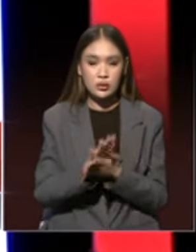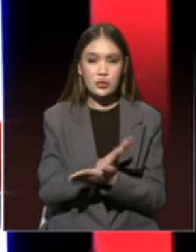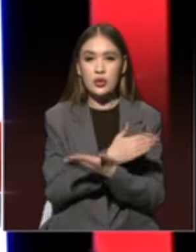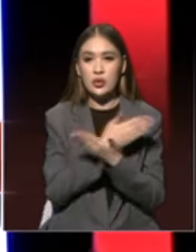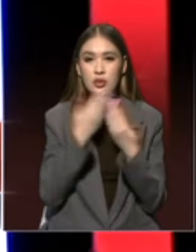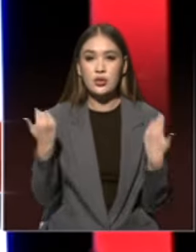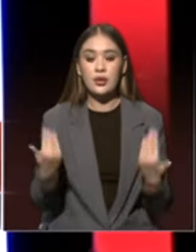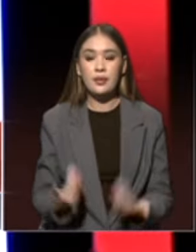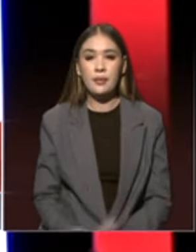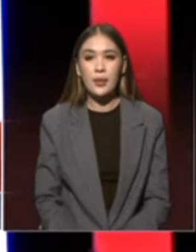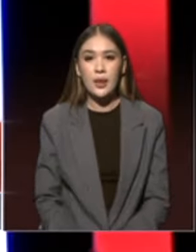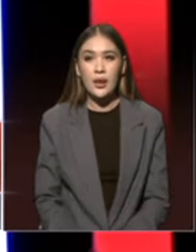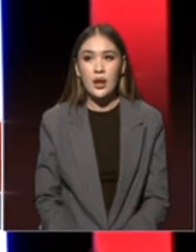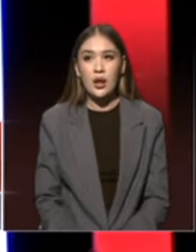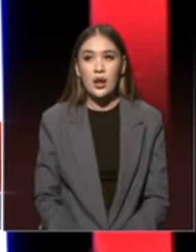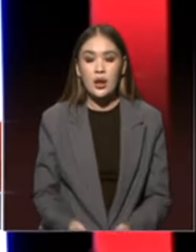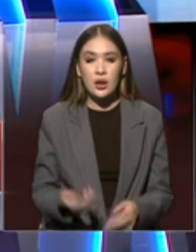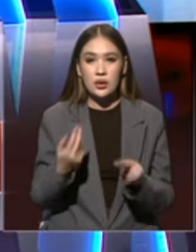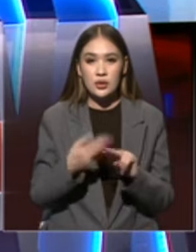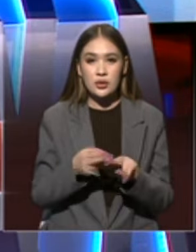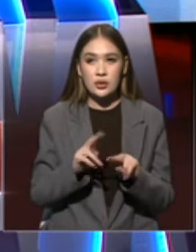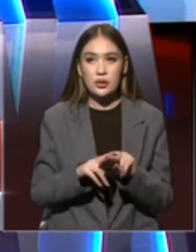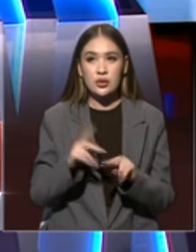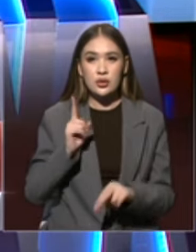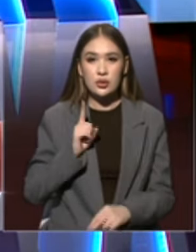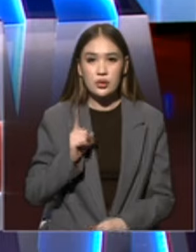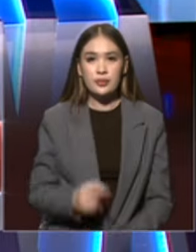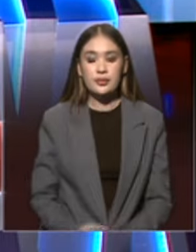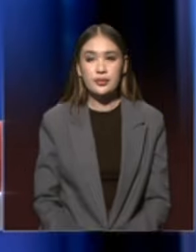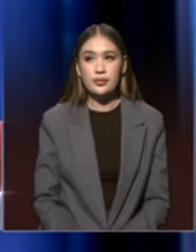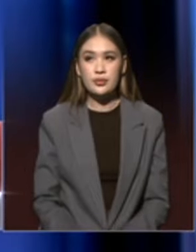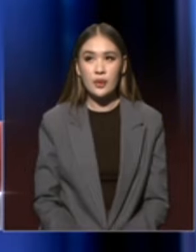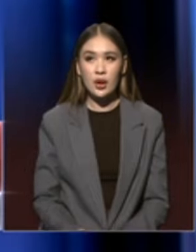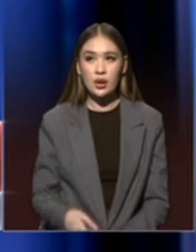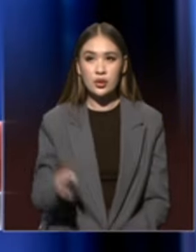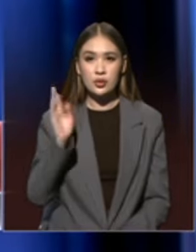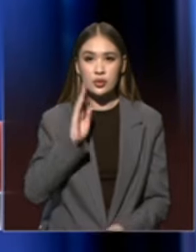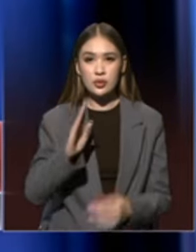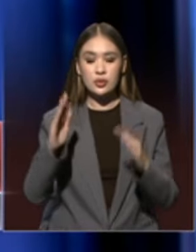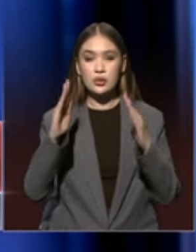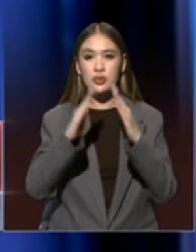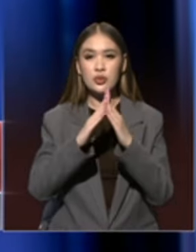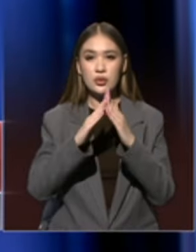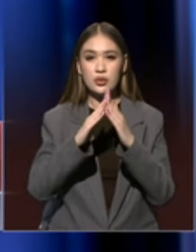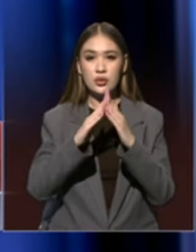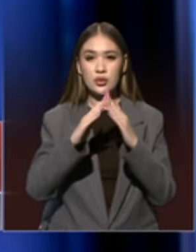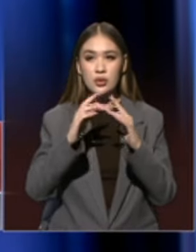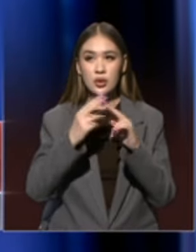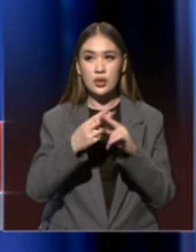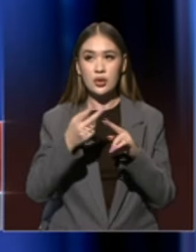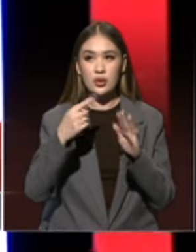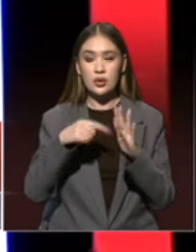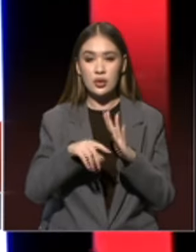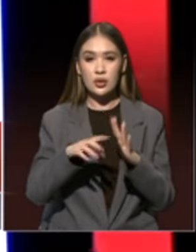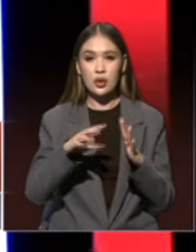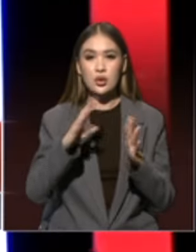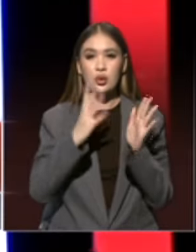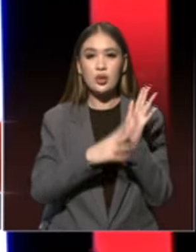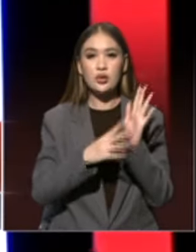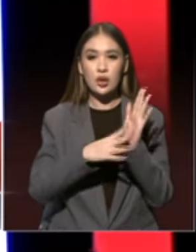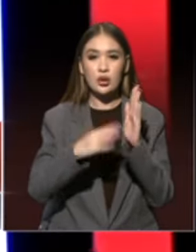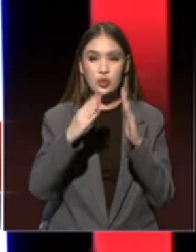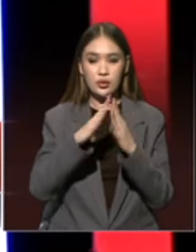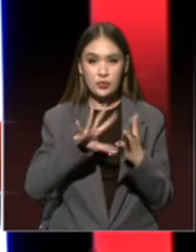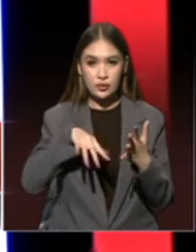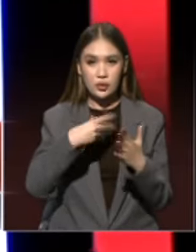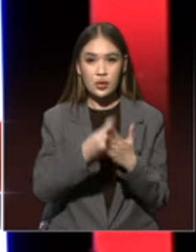жоқ. Сондай жағдайда отырмыз. Бағаланған үйлер судың астында тұр ма, әлде су кеткен жерде? Жаңағы сіз айтқан 90 үй судың астында тұр ма,